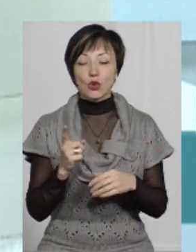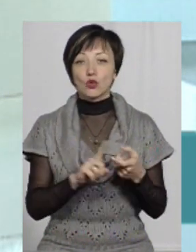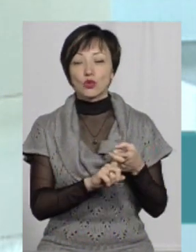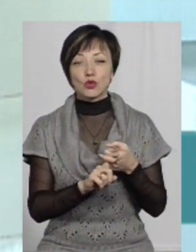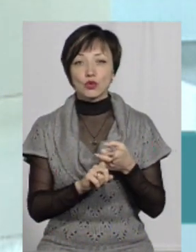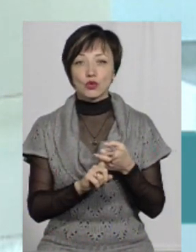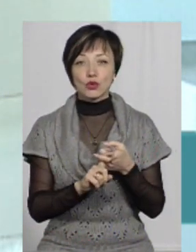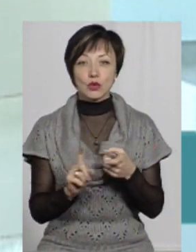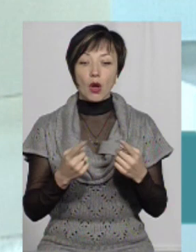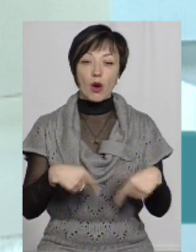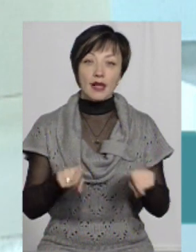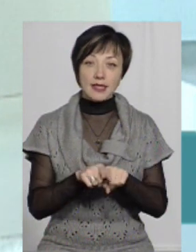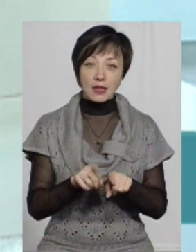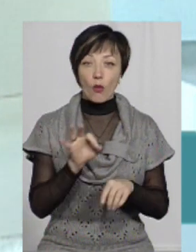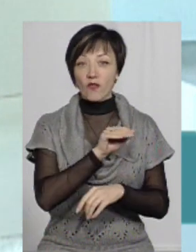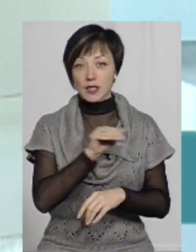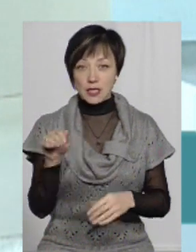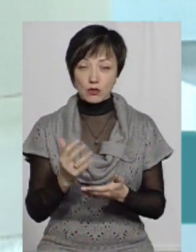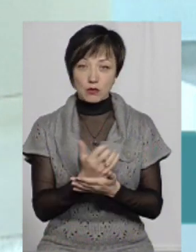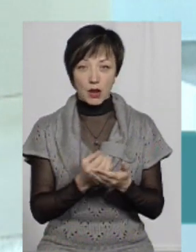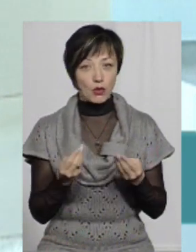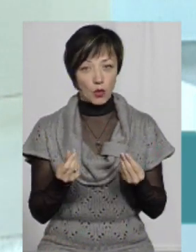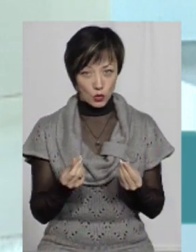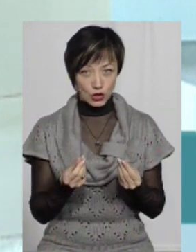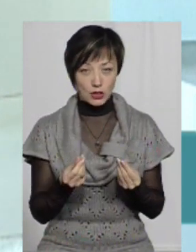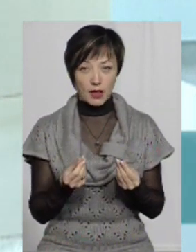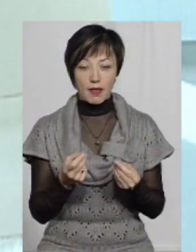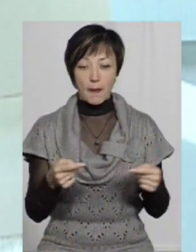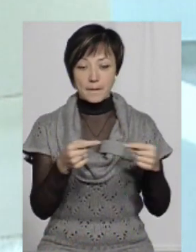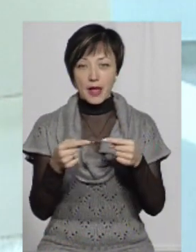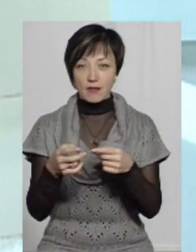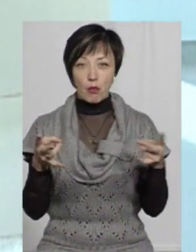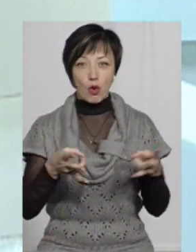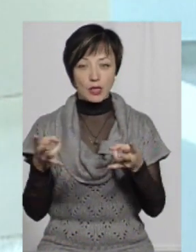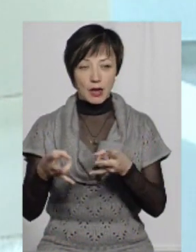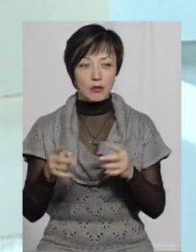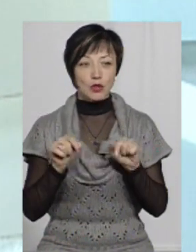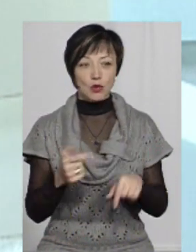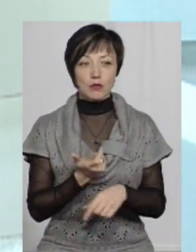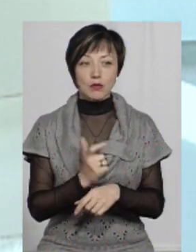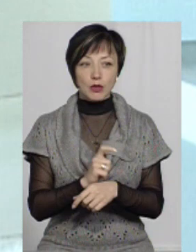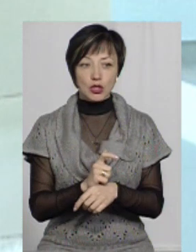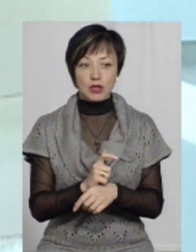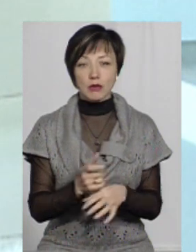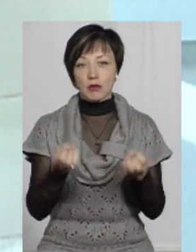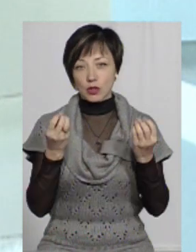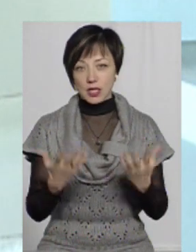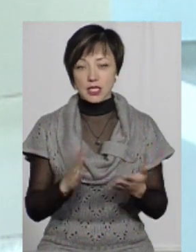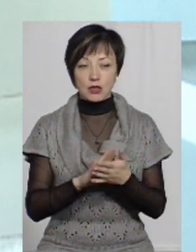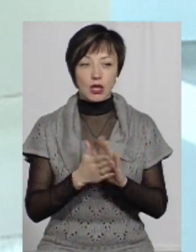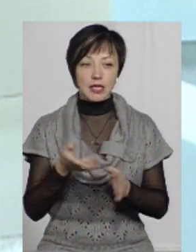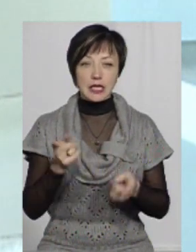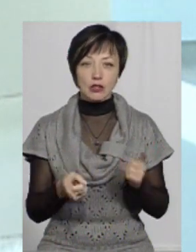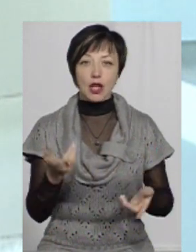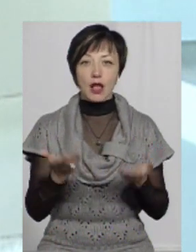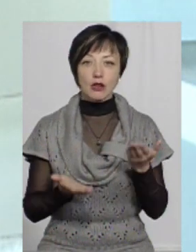стосується організацій, які офіційно збирають кошти на певні потреби, то тут більше якби прозаїчна ситуація. І